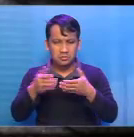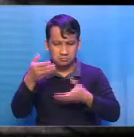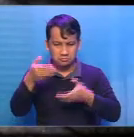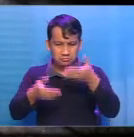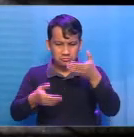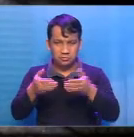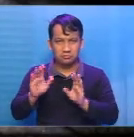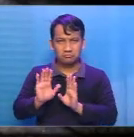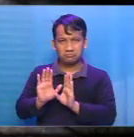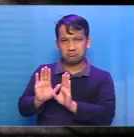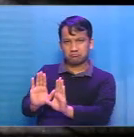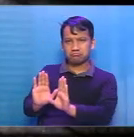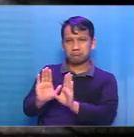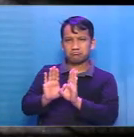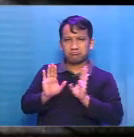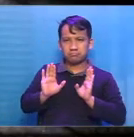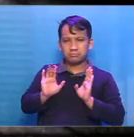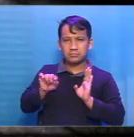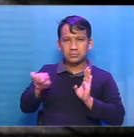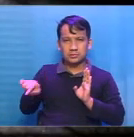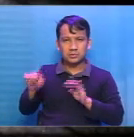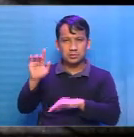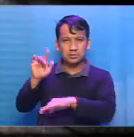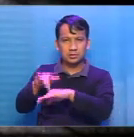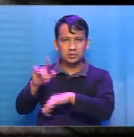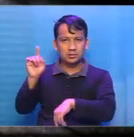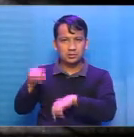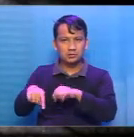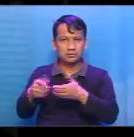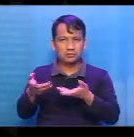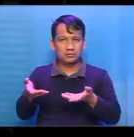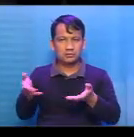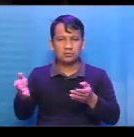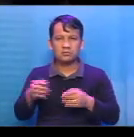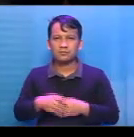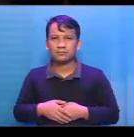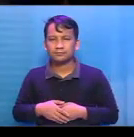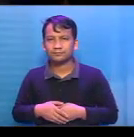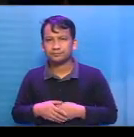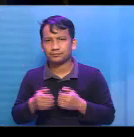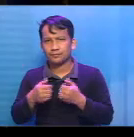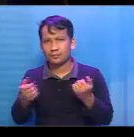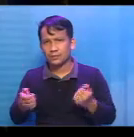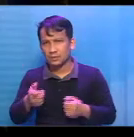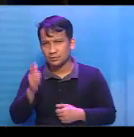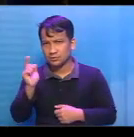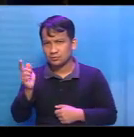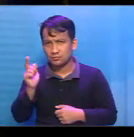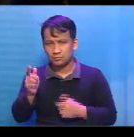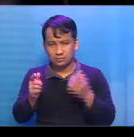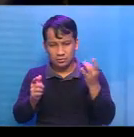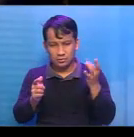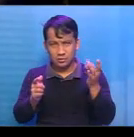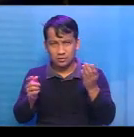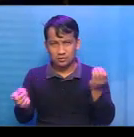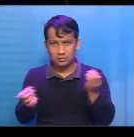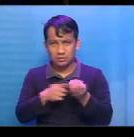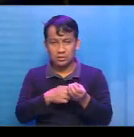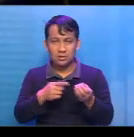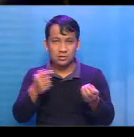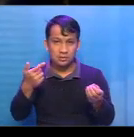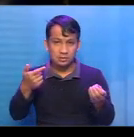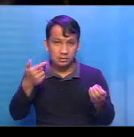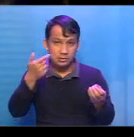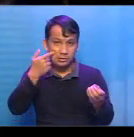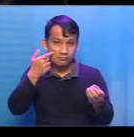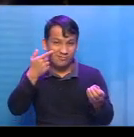ayaw makialam sa problema ng Kamara kaya't hindi napaalis si Suarez. Ito pa, taong 2018, pinatalsik ni Congresswoman